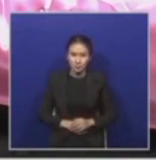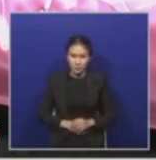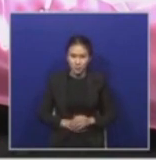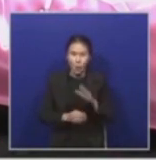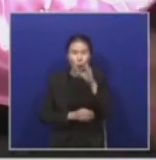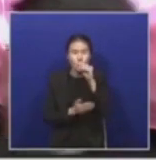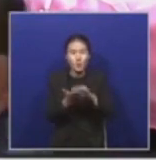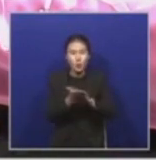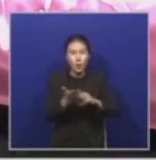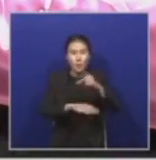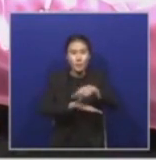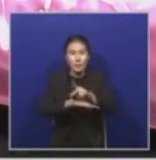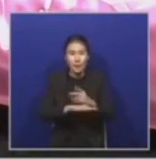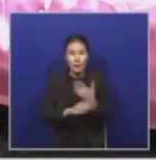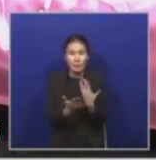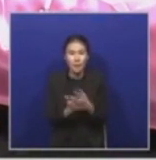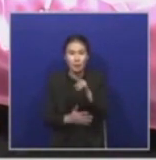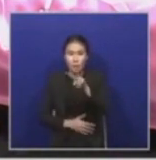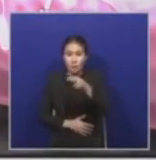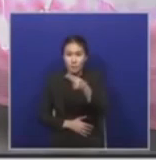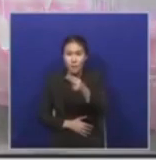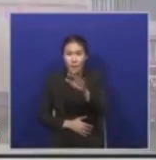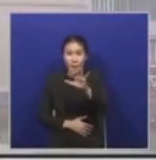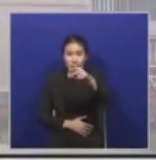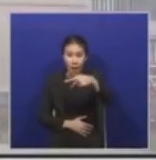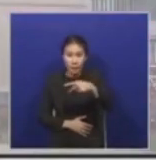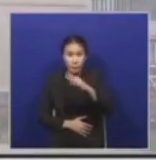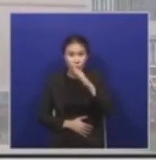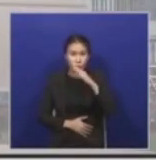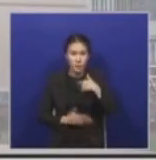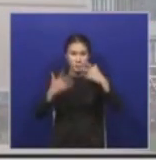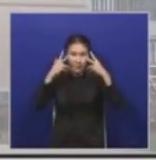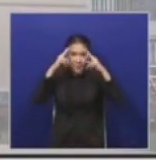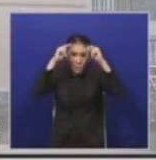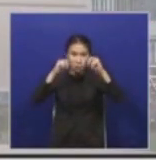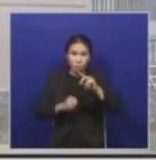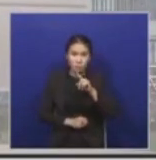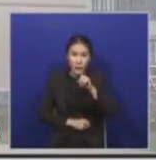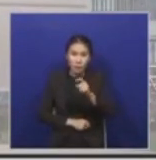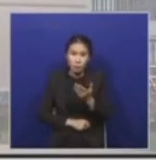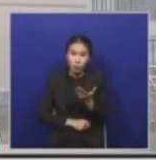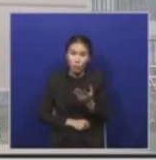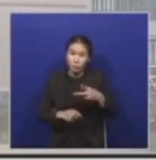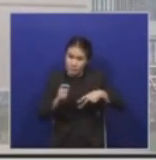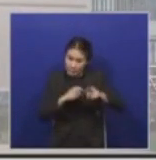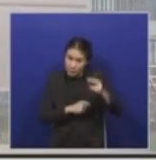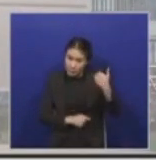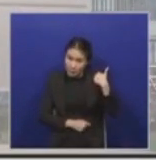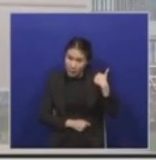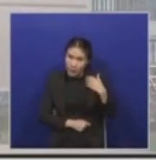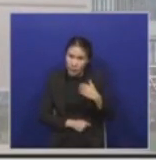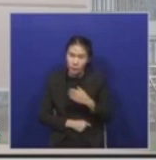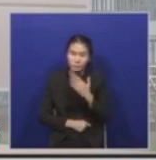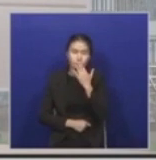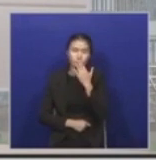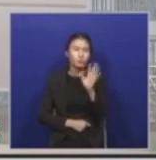ท่านครับเงิน 25,000 เนี่ยถ้าท่านได้นั่งเป็นนายกรัฐมนตรีท่านจะตัดไหมครับผมท่านไม่ต้องตอบครับแ